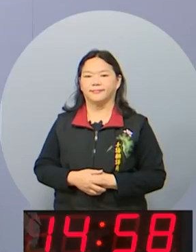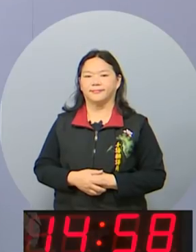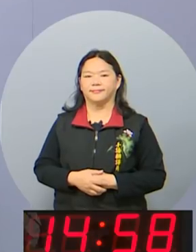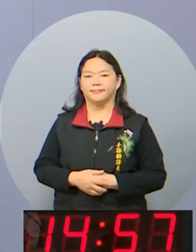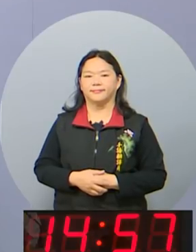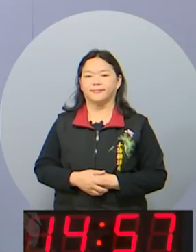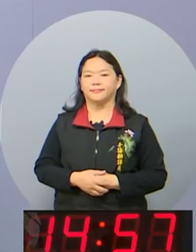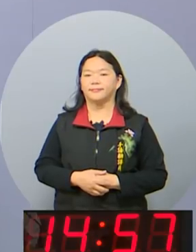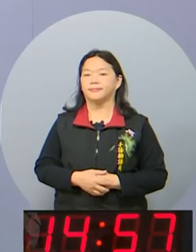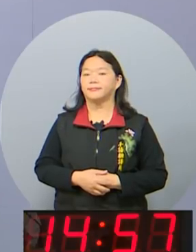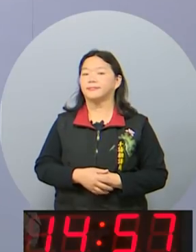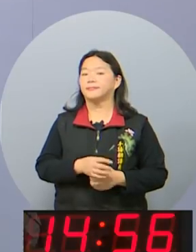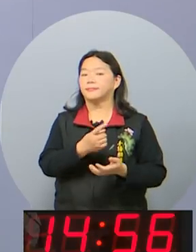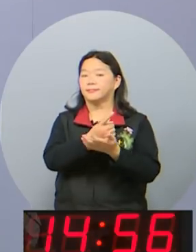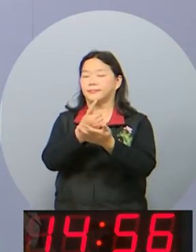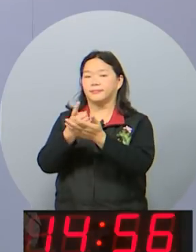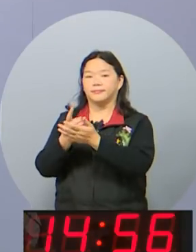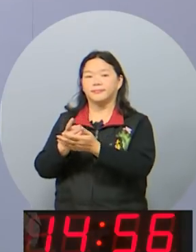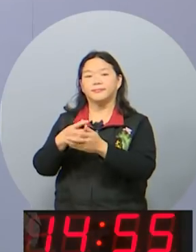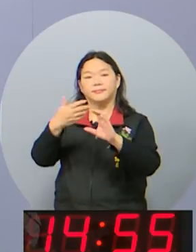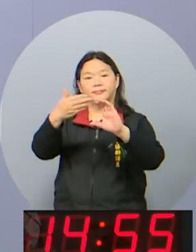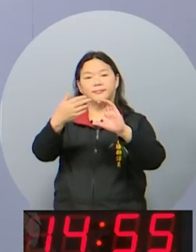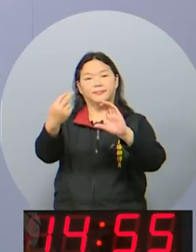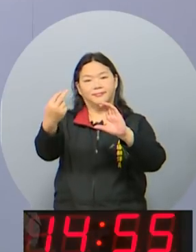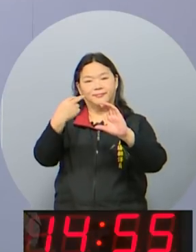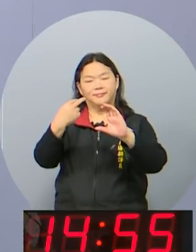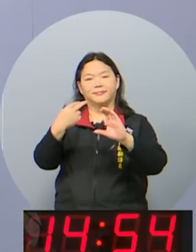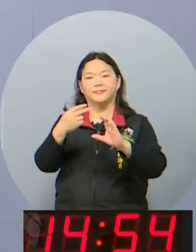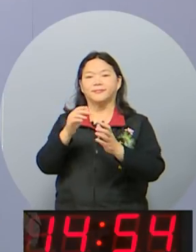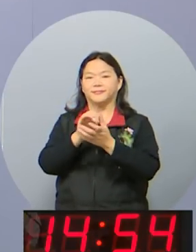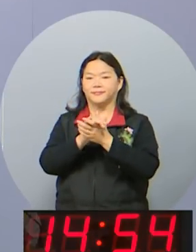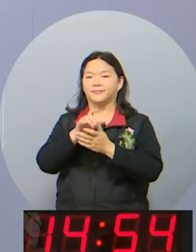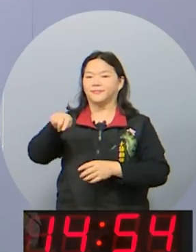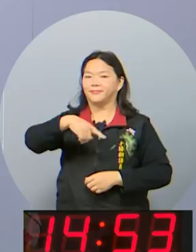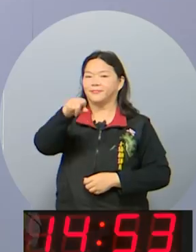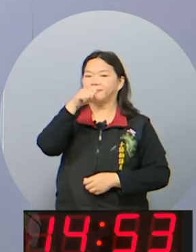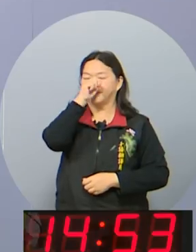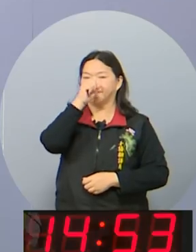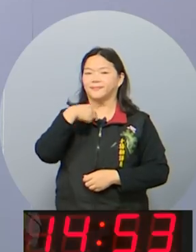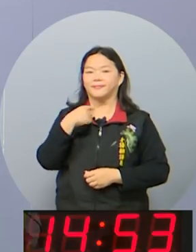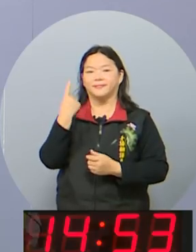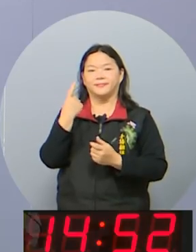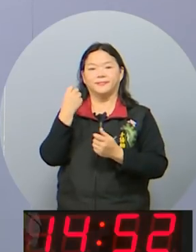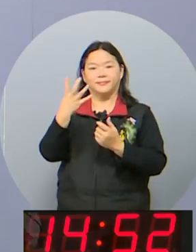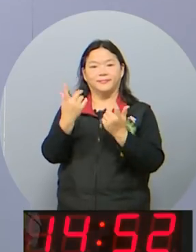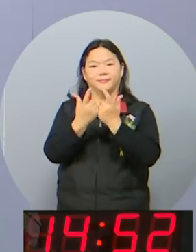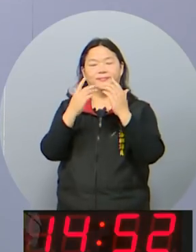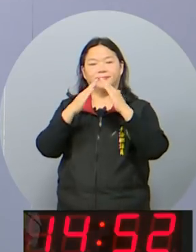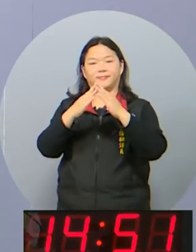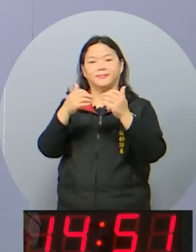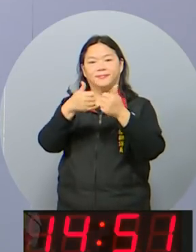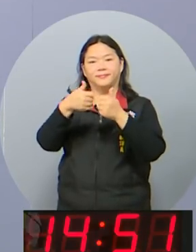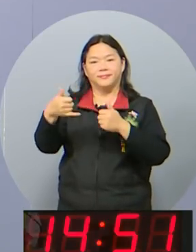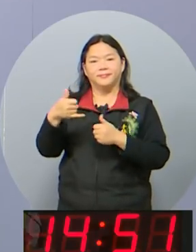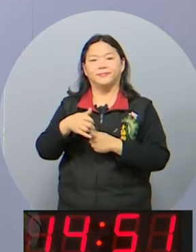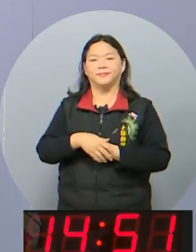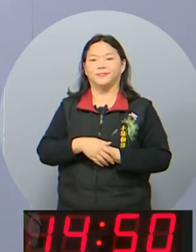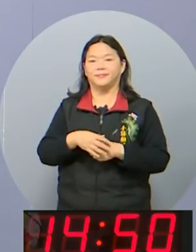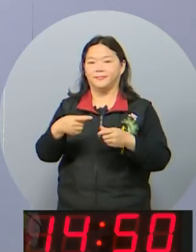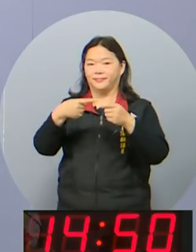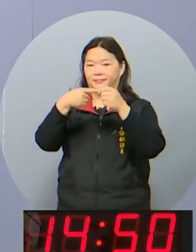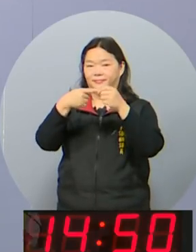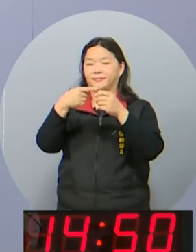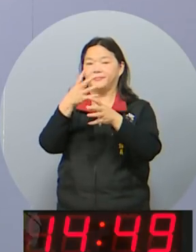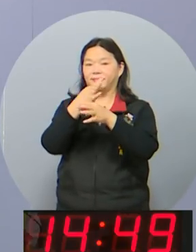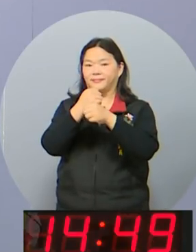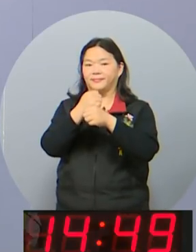各位电视机前面的观众朋友，大家好，我是新北市议员候选人登记1号的吕孙